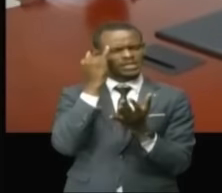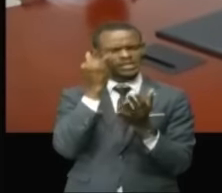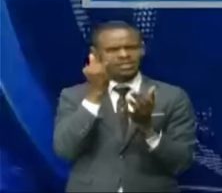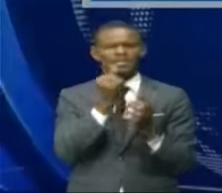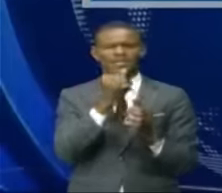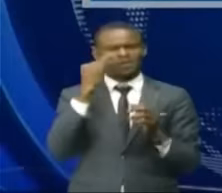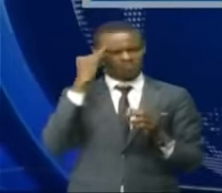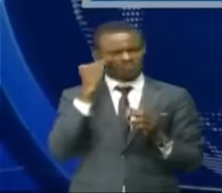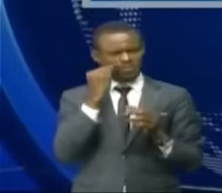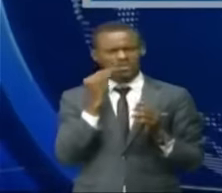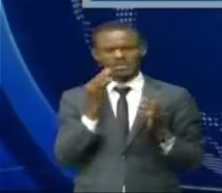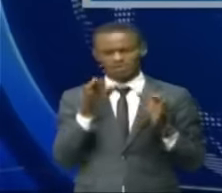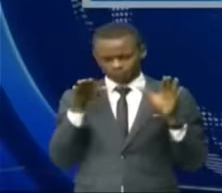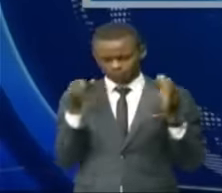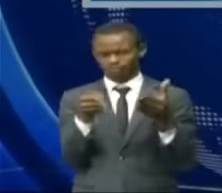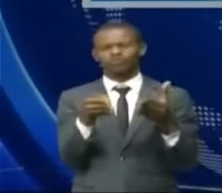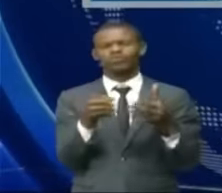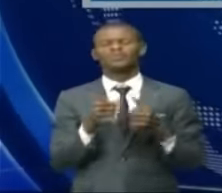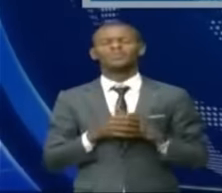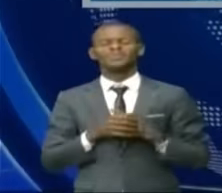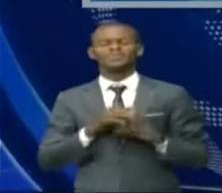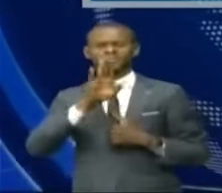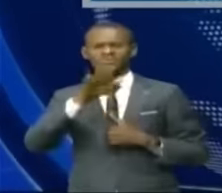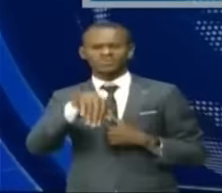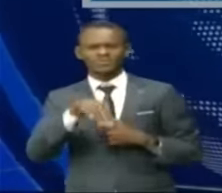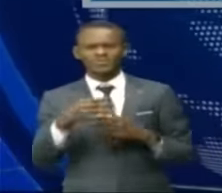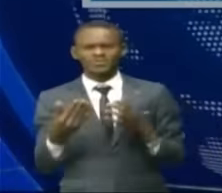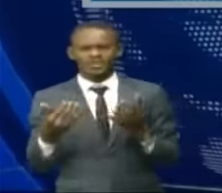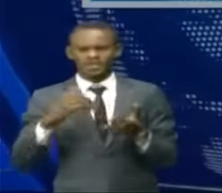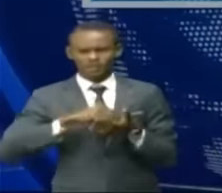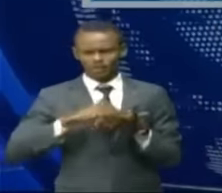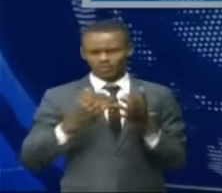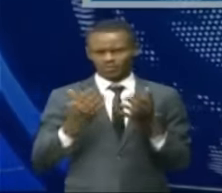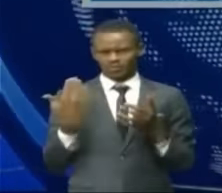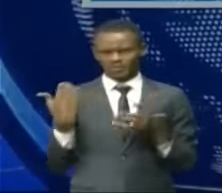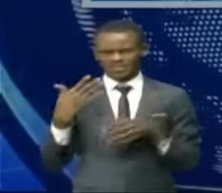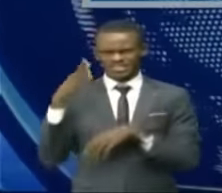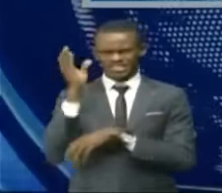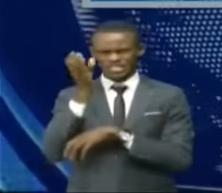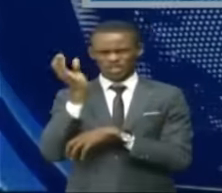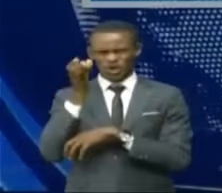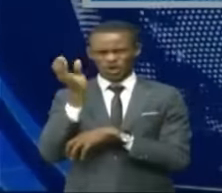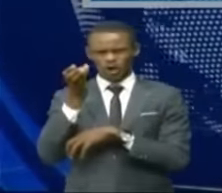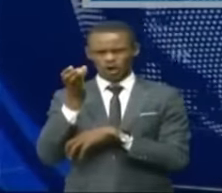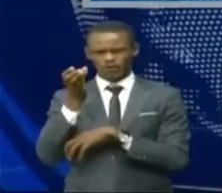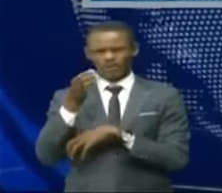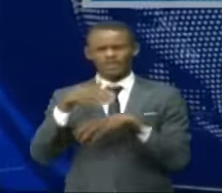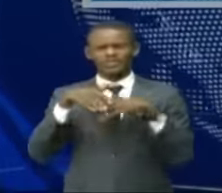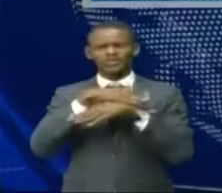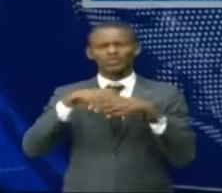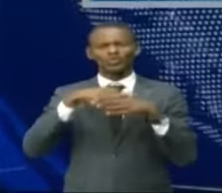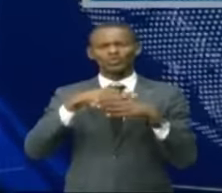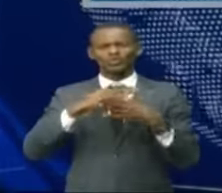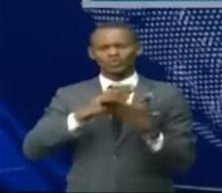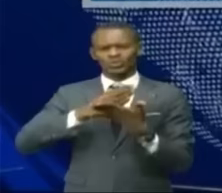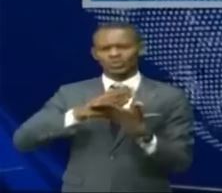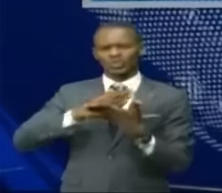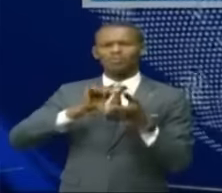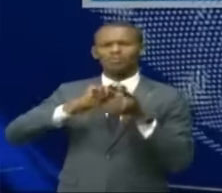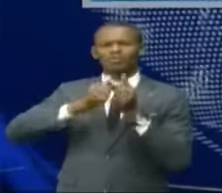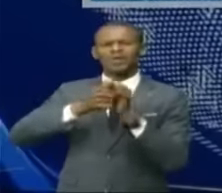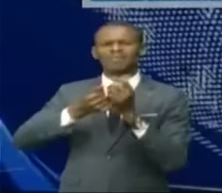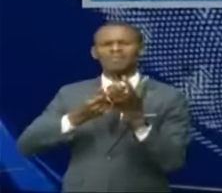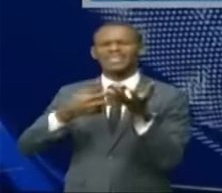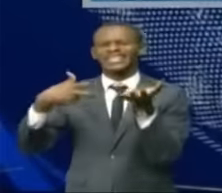Mumbembe. Et il y a également cette clôture du colloque sur la décentralisation fiscale en République démocratique du Congo tenue à l'université